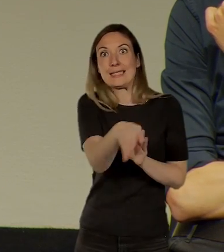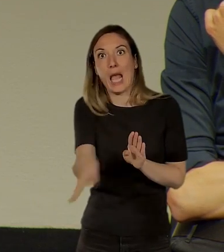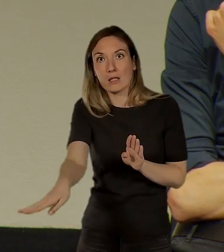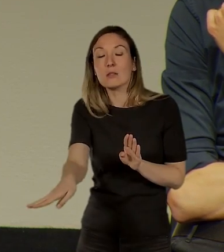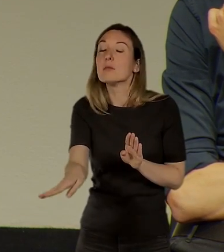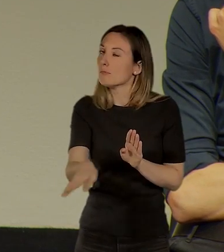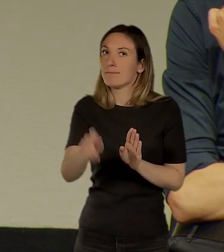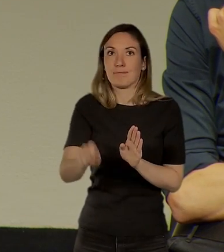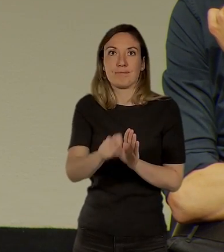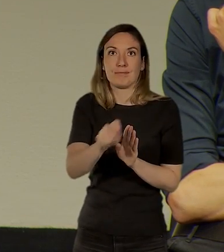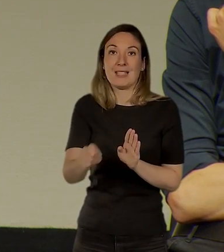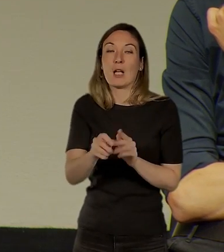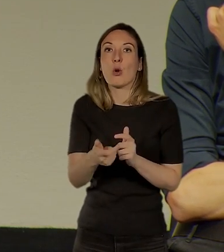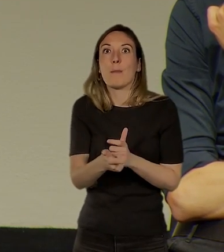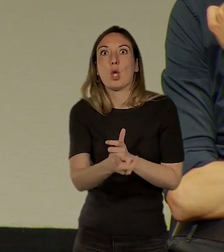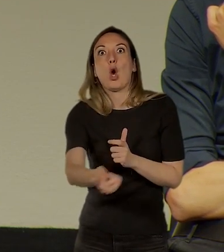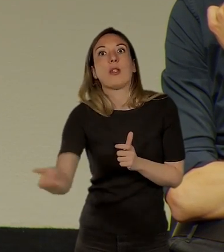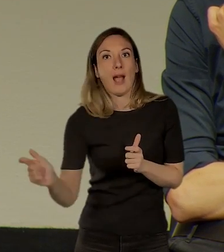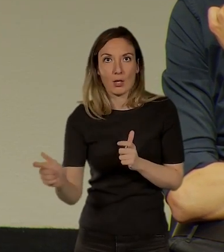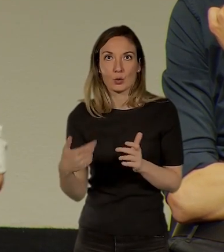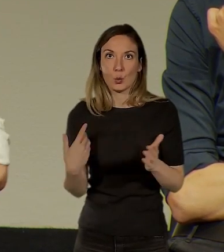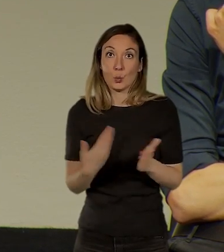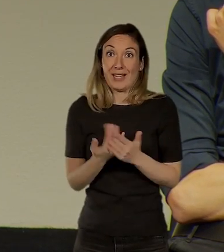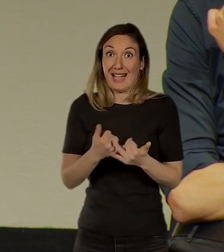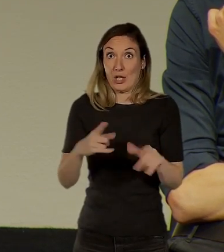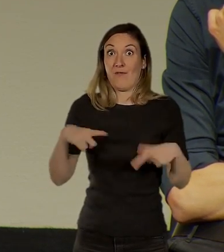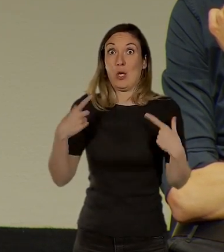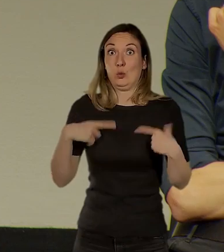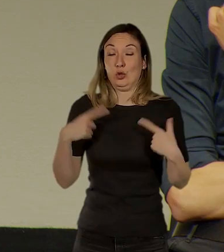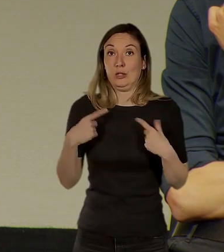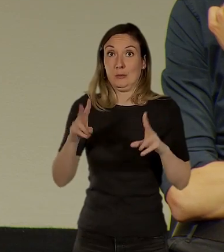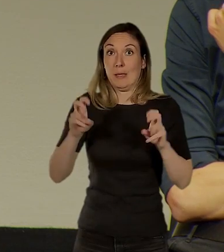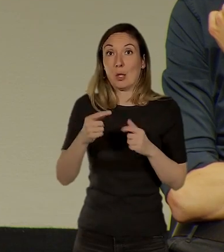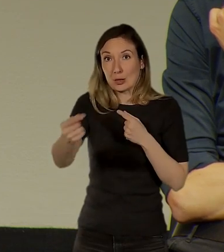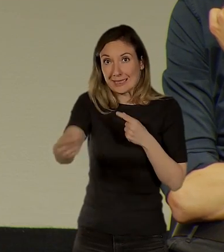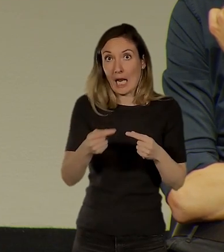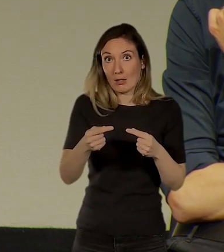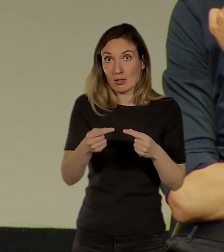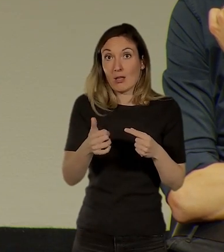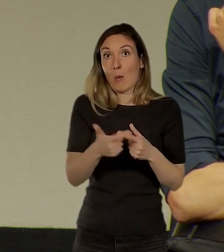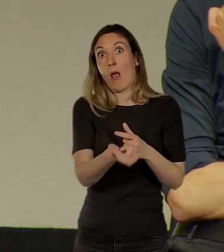vlastně využíváme tenhle prostor a jako silně ho zkracujeme, aby jsme tam